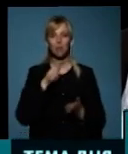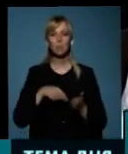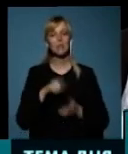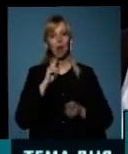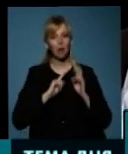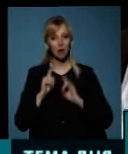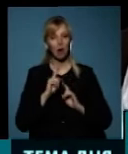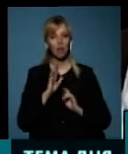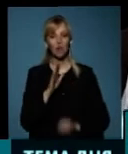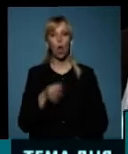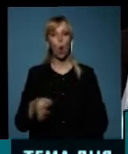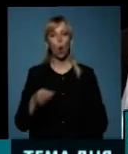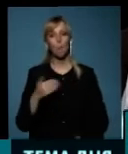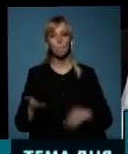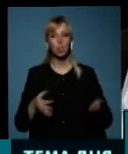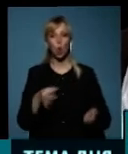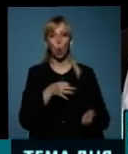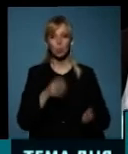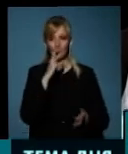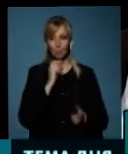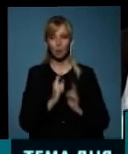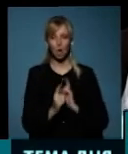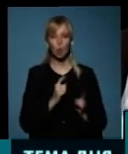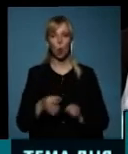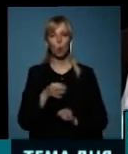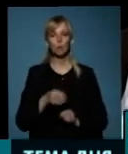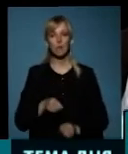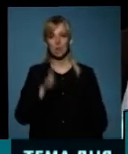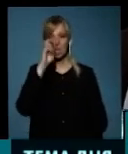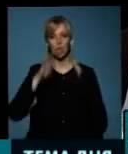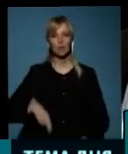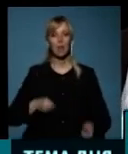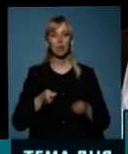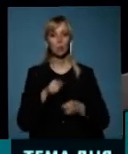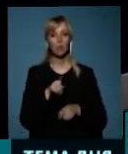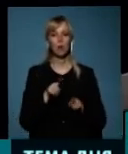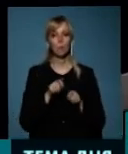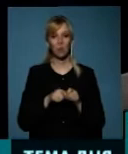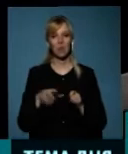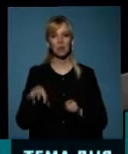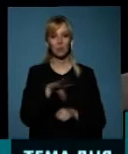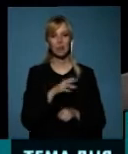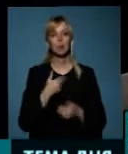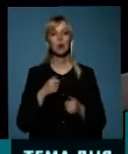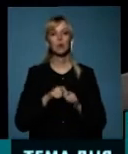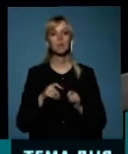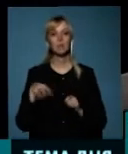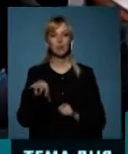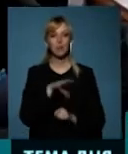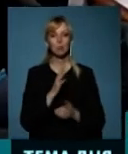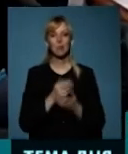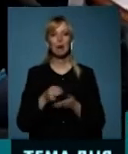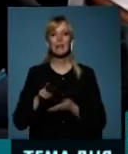рада. Міжобласні маршрути – обласна державна адміністрація. Тим не менше, ви перевіряєте всі. Так, да, ми перевіряємо всі. Крім того,